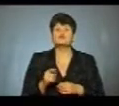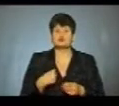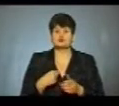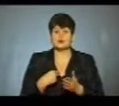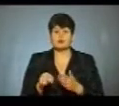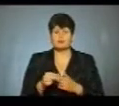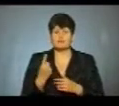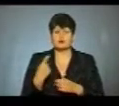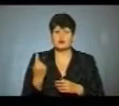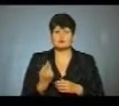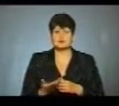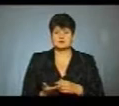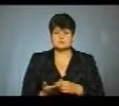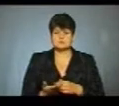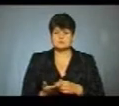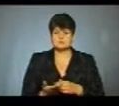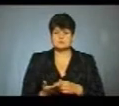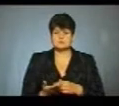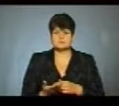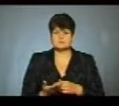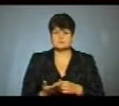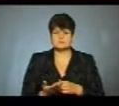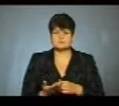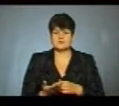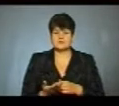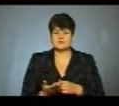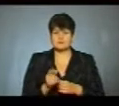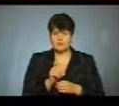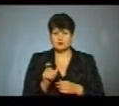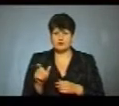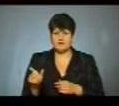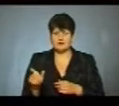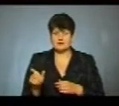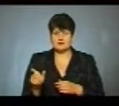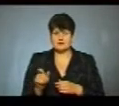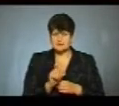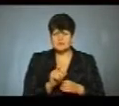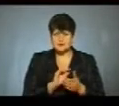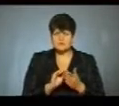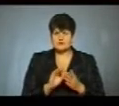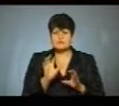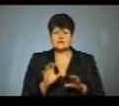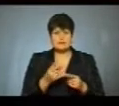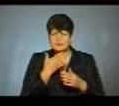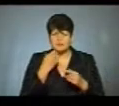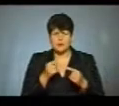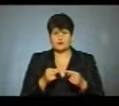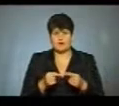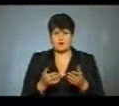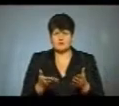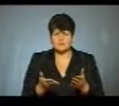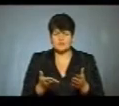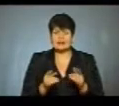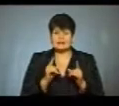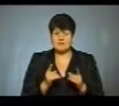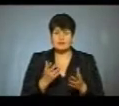в межах однієї області? Ну, тобто, але є ж запобіжник, не більш... Розумієте, трактування закону, там немає конкретики. Навіть якби